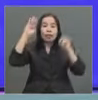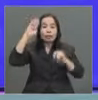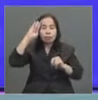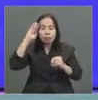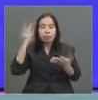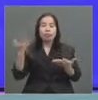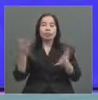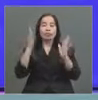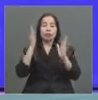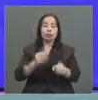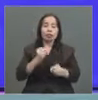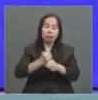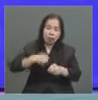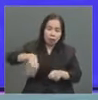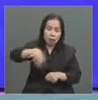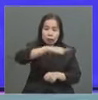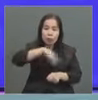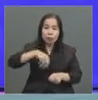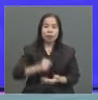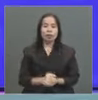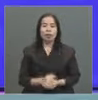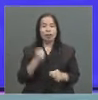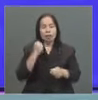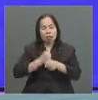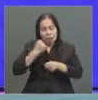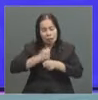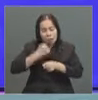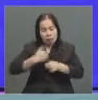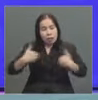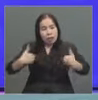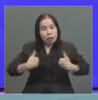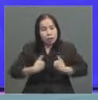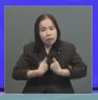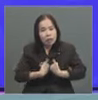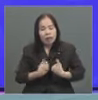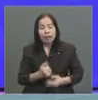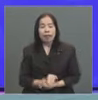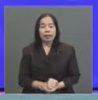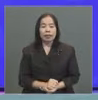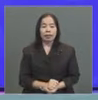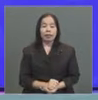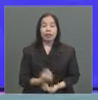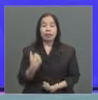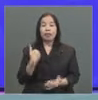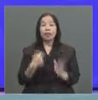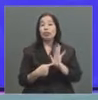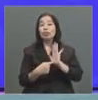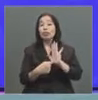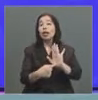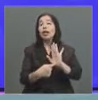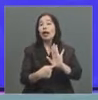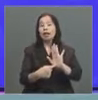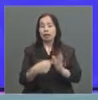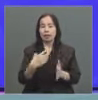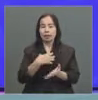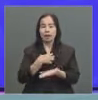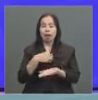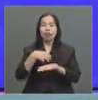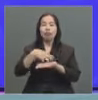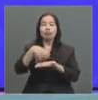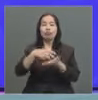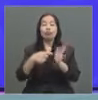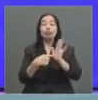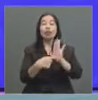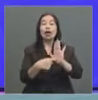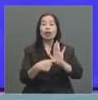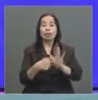รทางแพทย์เองพวกเราทุกคนทำงานกันอย่างหนักผมนำเรียนว่ามีกรณีตัวอย่างที่อยากจะนำให้เห็นนะครับ